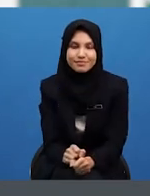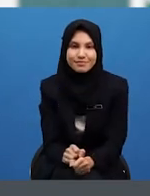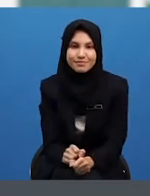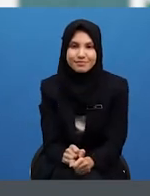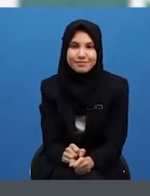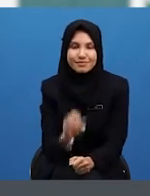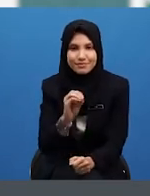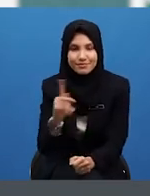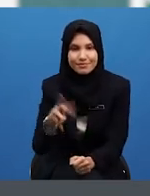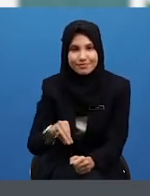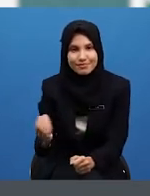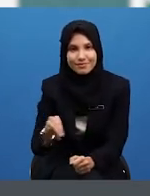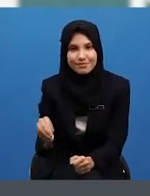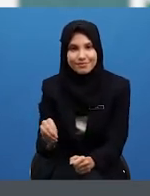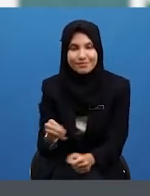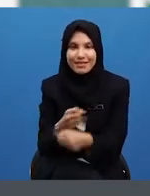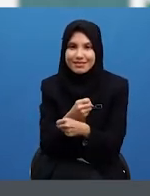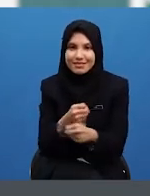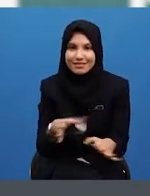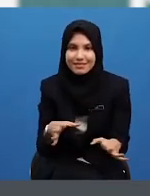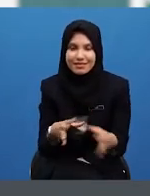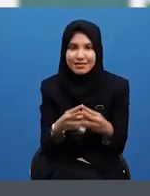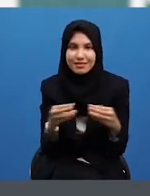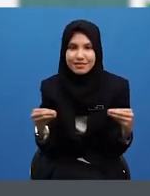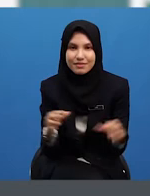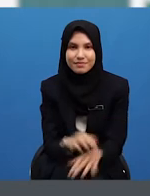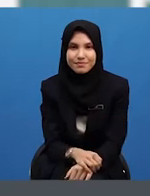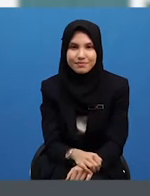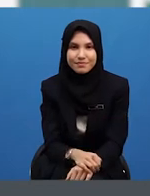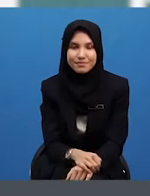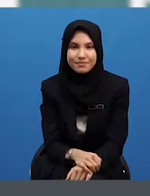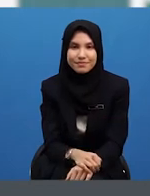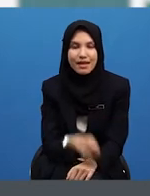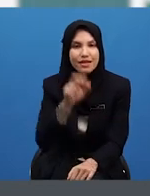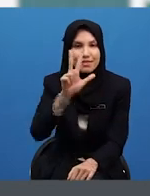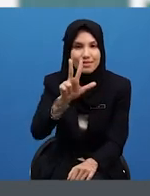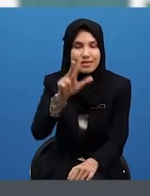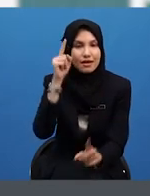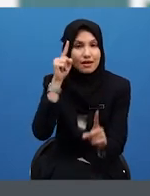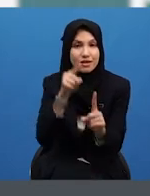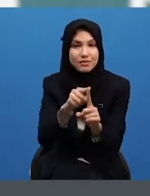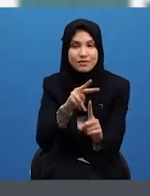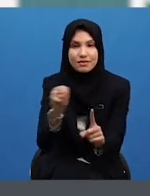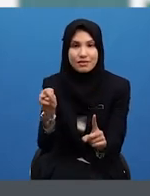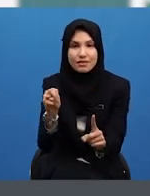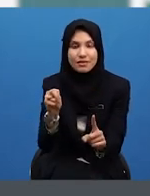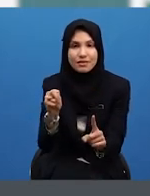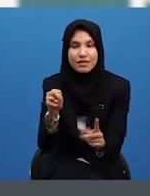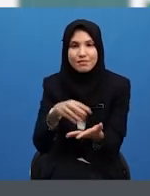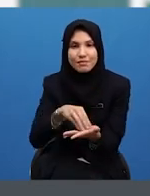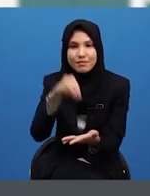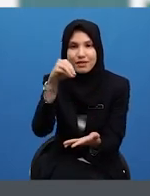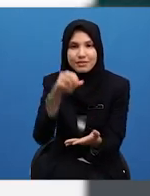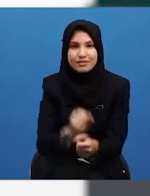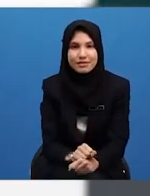murid-murid selesai sudah tiga objektif pembelajaran yang kamu telah